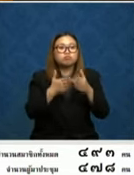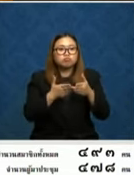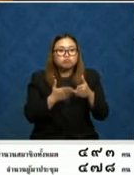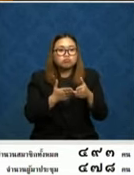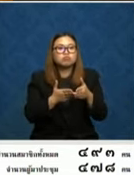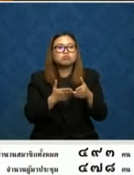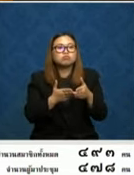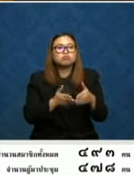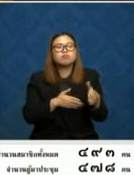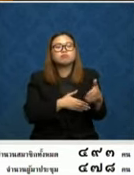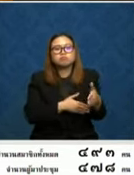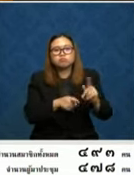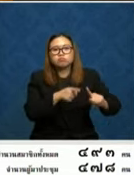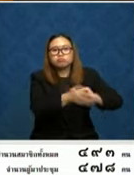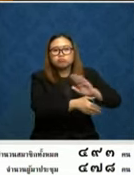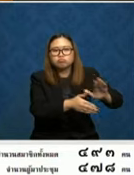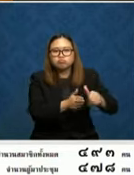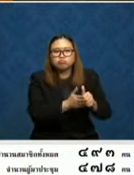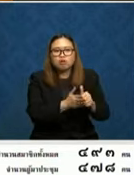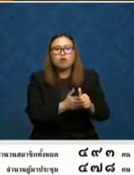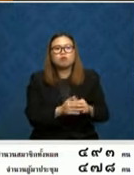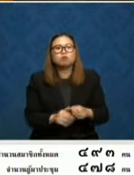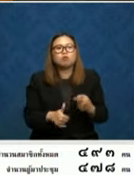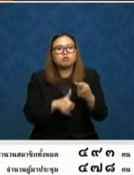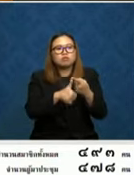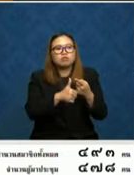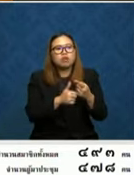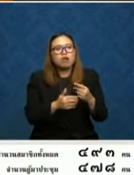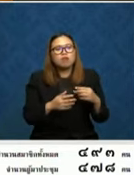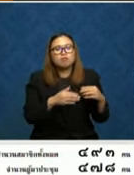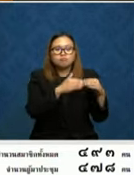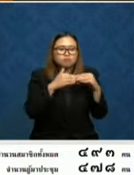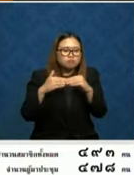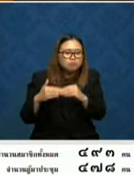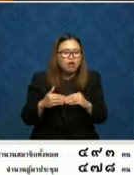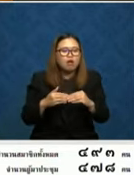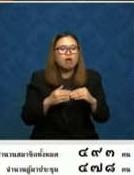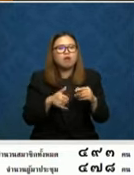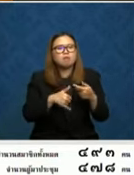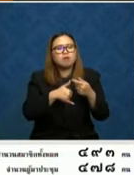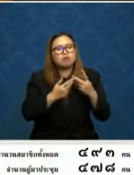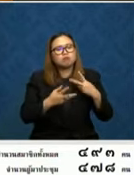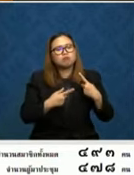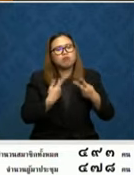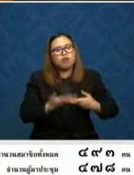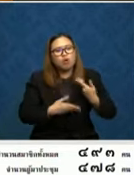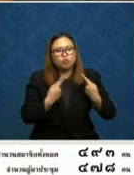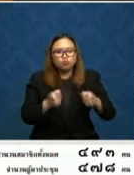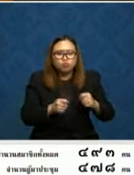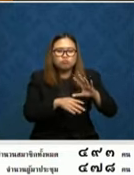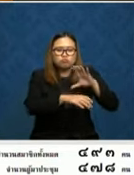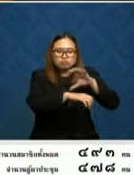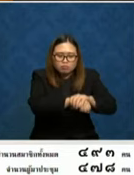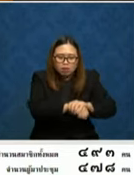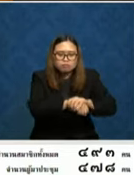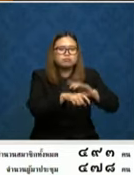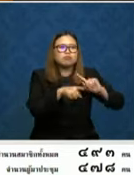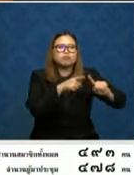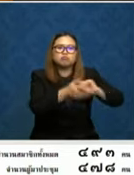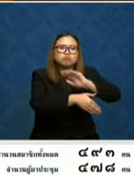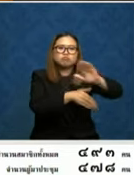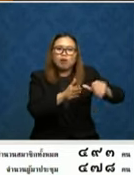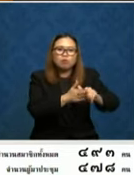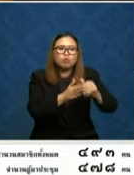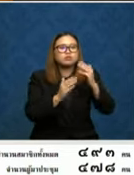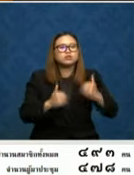การช่วยเหลือผู้ตกเป็นเหยื่อการค้ามนุษย์ในต่างประเทศช่วยเหลือคนไทยที่ถูกจับกุมในต่างประเทศช่วยเหลือกรณีเสีย